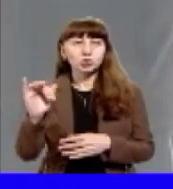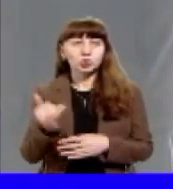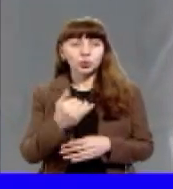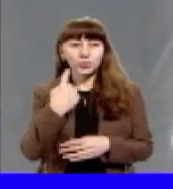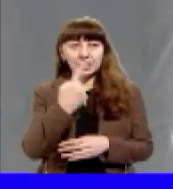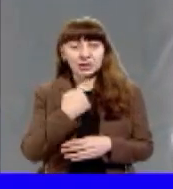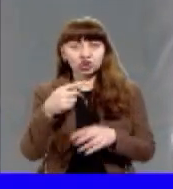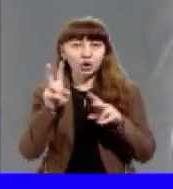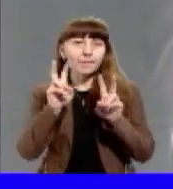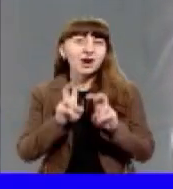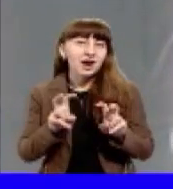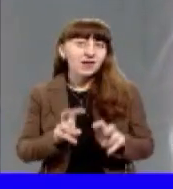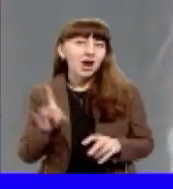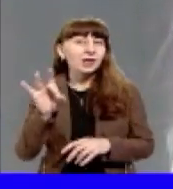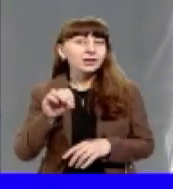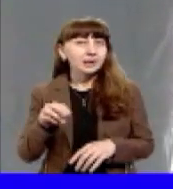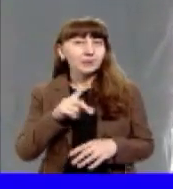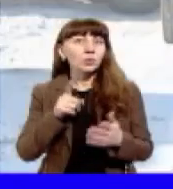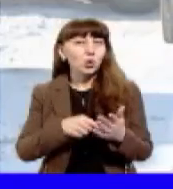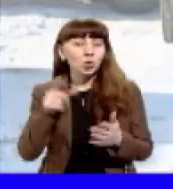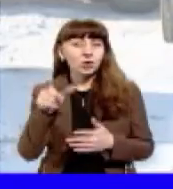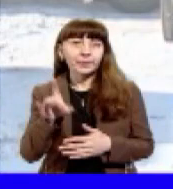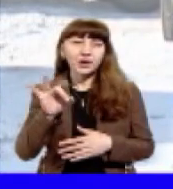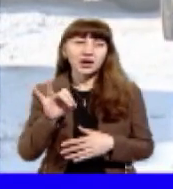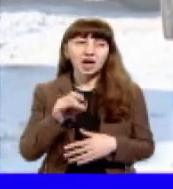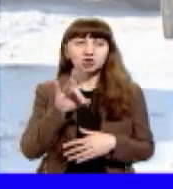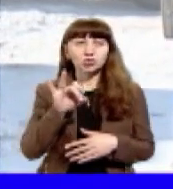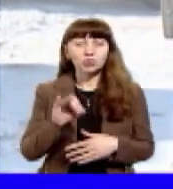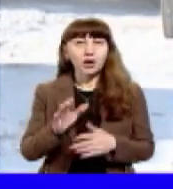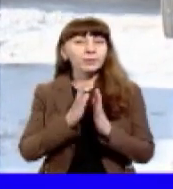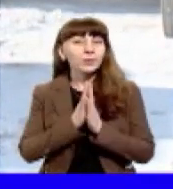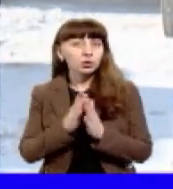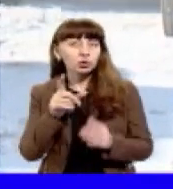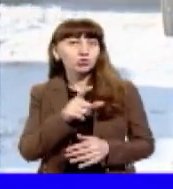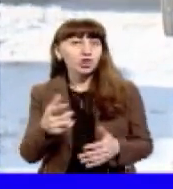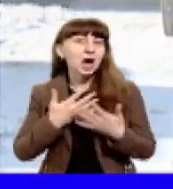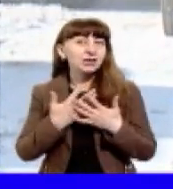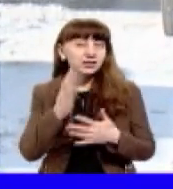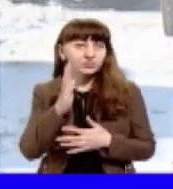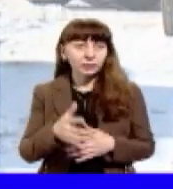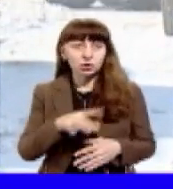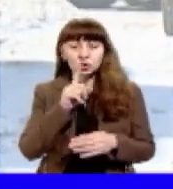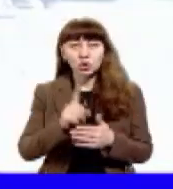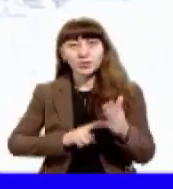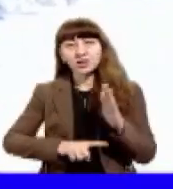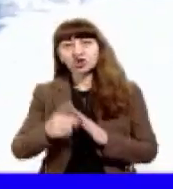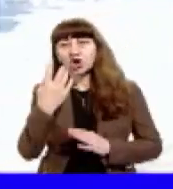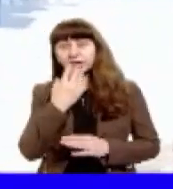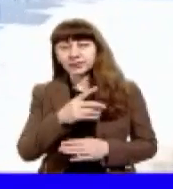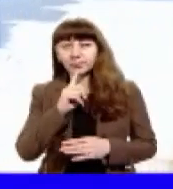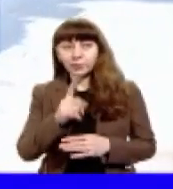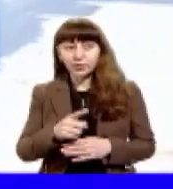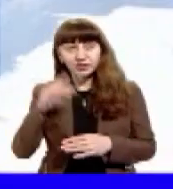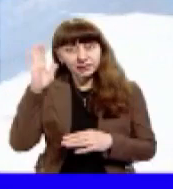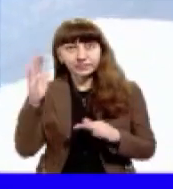субботник лично инспектирует Аким Кустанай Марат Джундубаев. Он призывает население проявить активность, чтобы с приходом тепла не